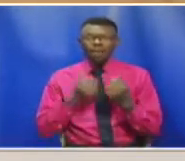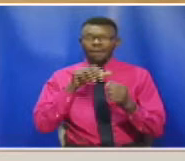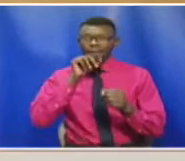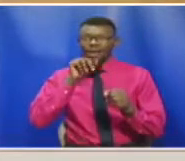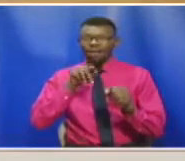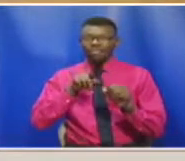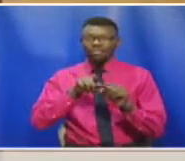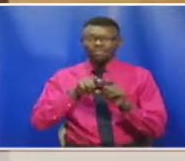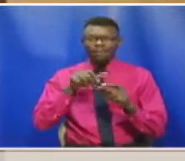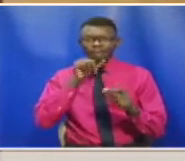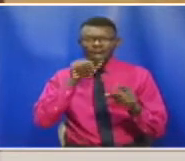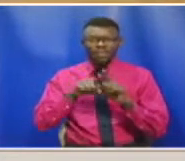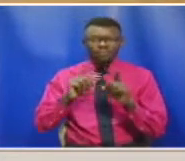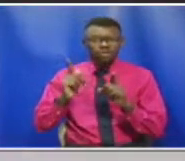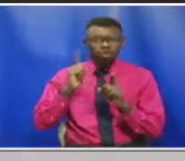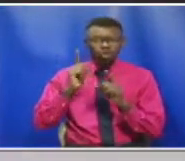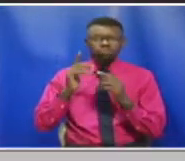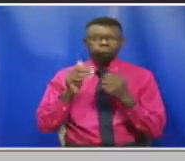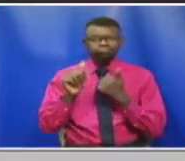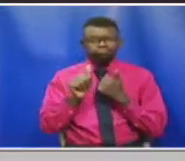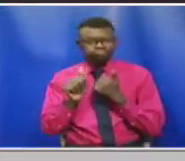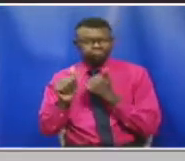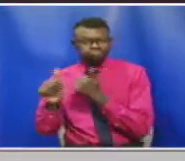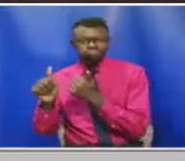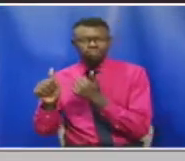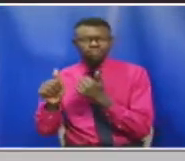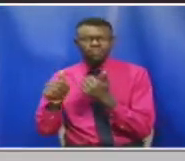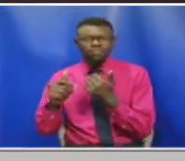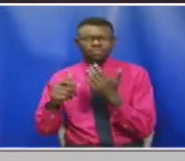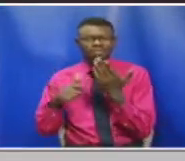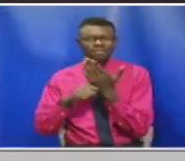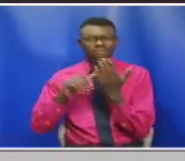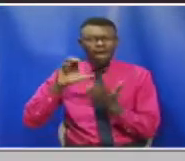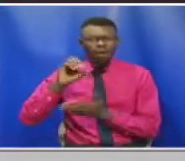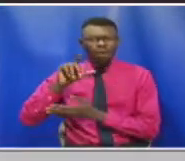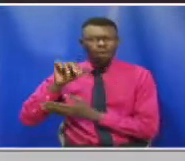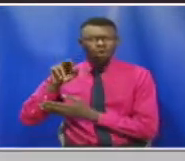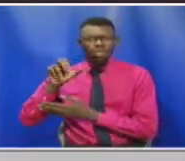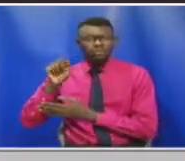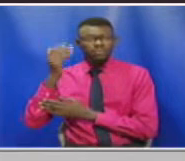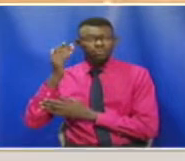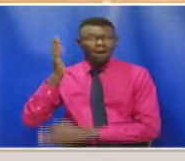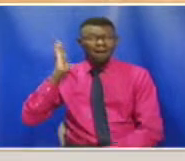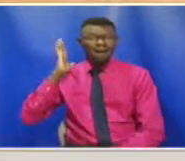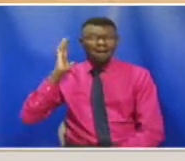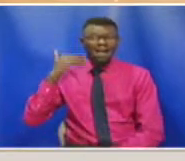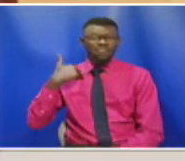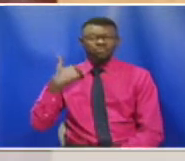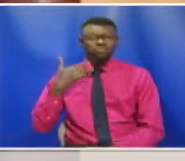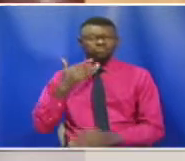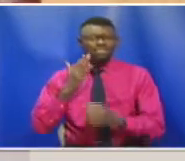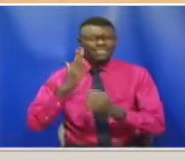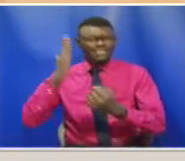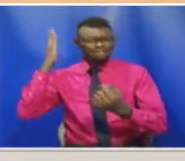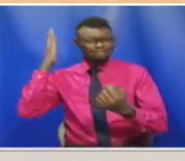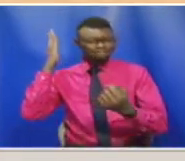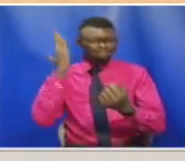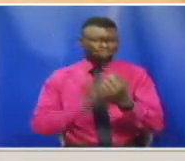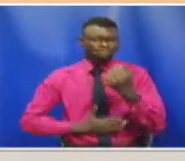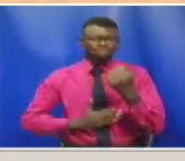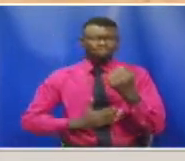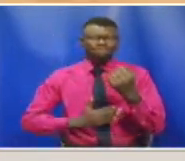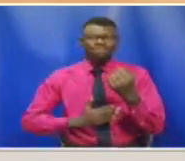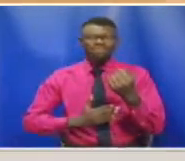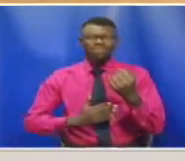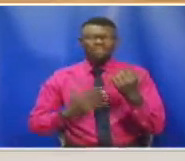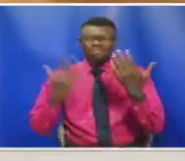brother-in-law, identified as Collins Kiplimo, was wielding a machete and mercilessly descended on her, chopping off her limbs